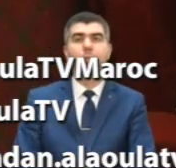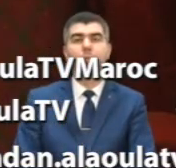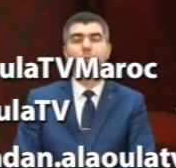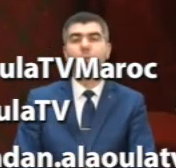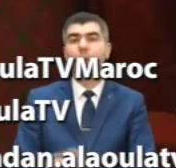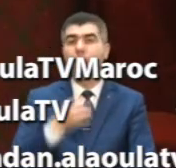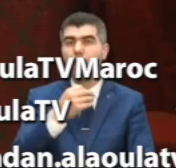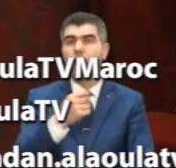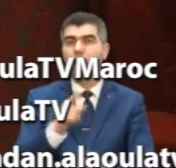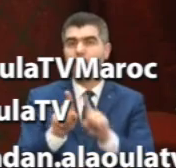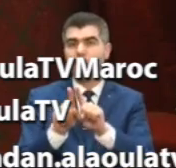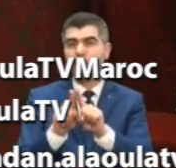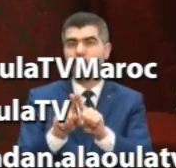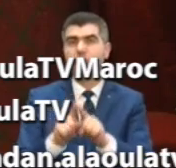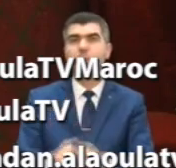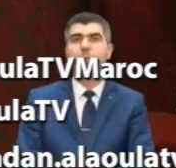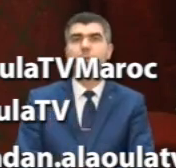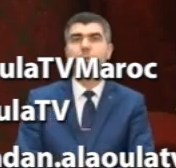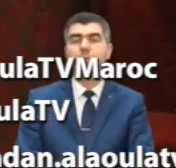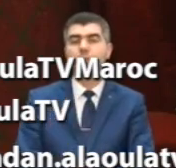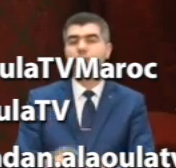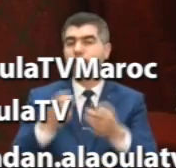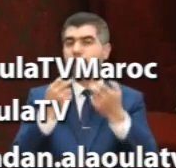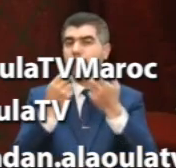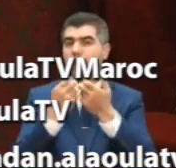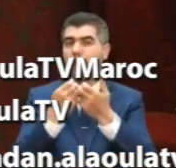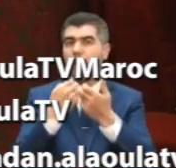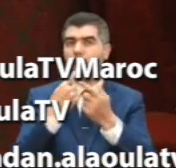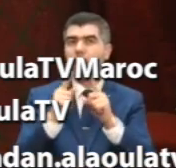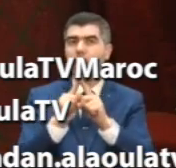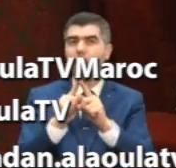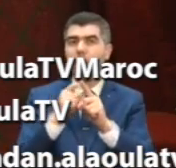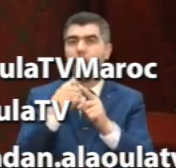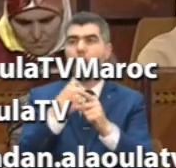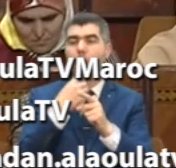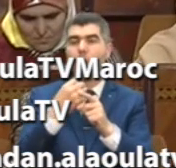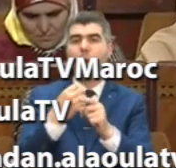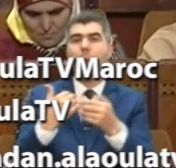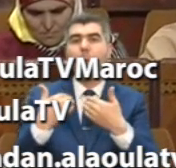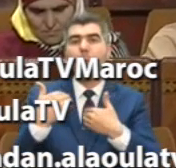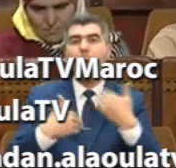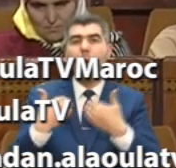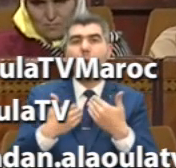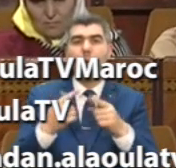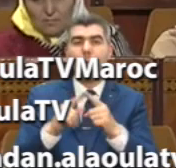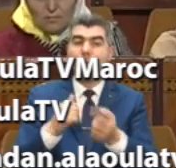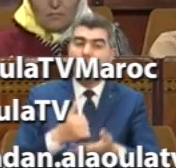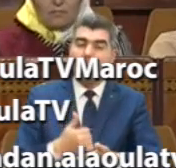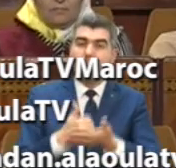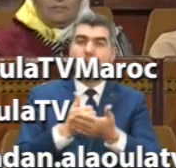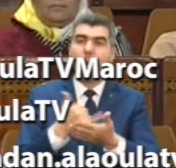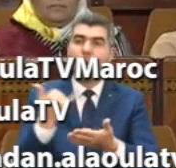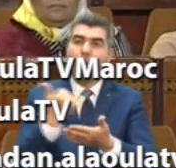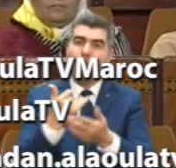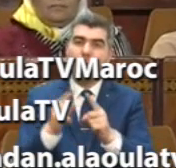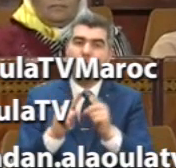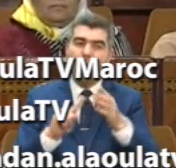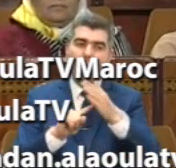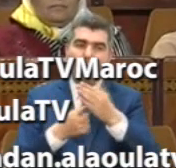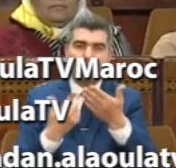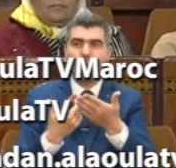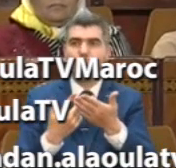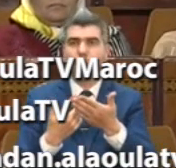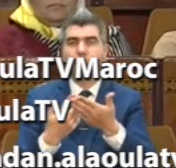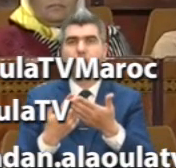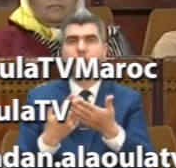في الشق المتعلق مثلا بمشاريع المدرة للدخل ما زال هناك نقص،